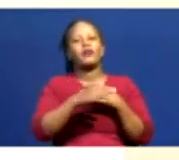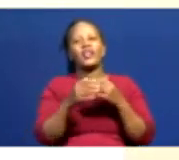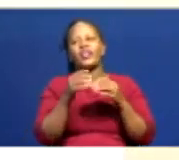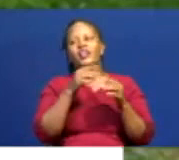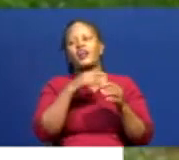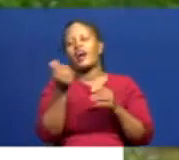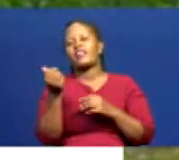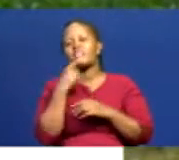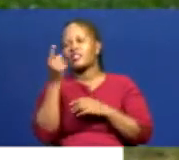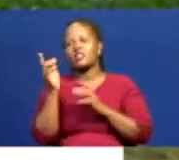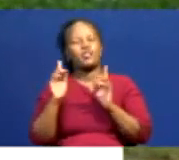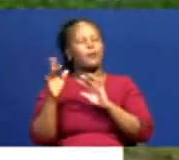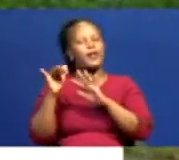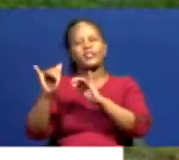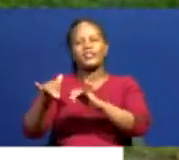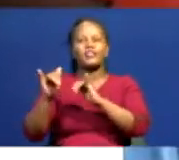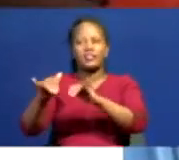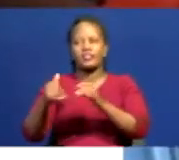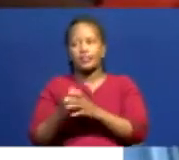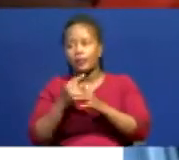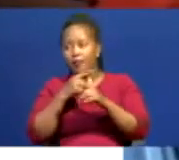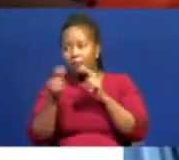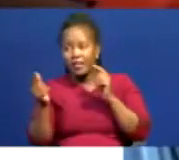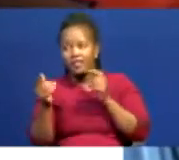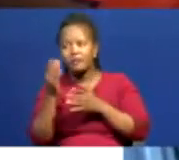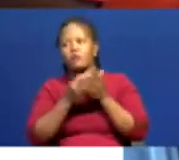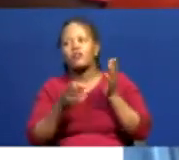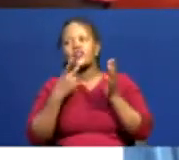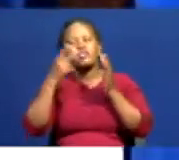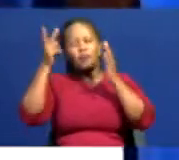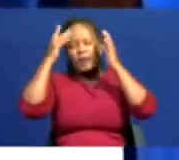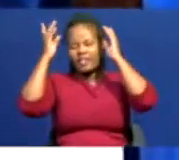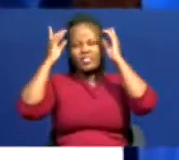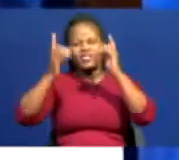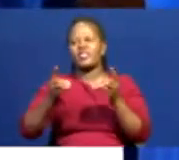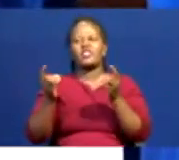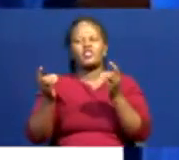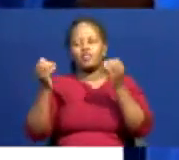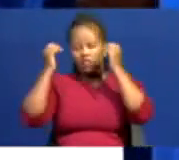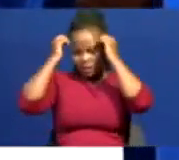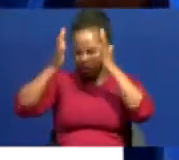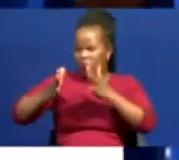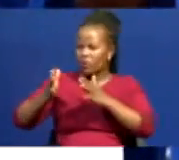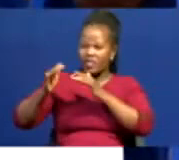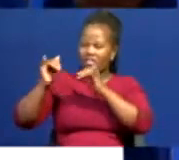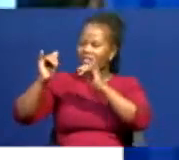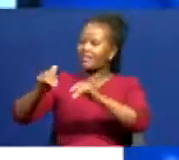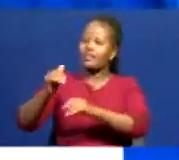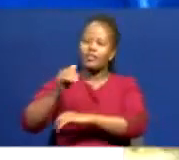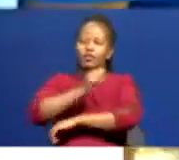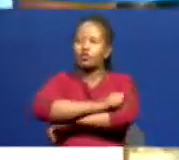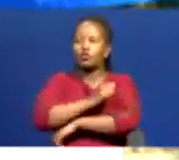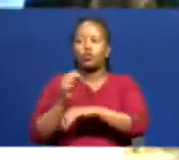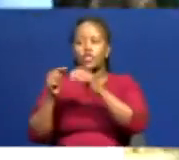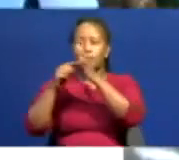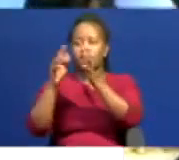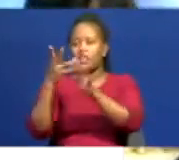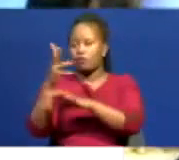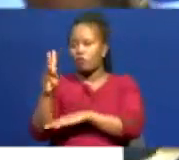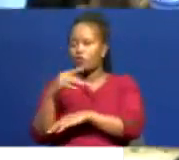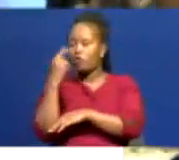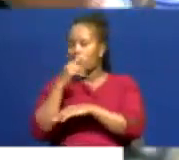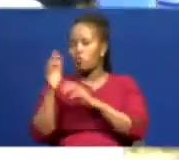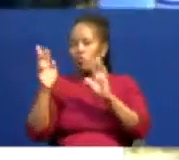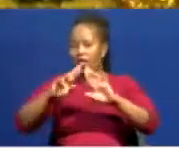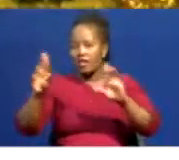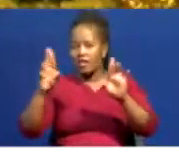them be here. Baadhi ya wazazi hata hivyo waliamua kuacha wanao shuleni, haswa wale wa kidato cha 4 ambao wanajiandaa kwa mtihani